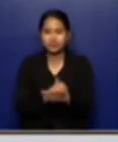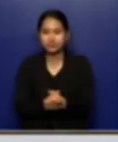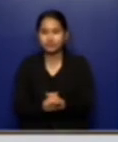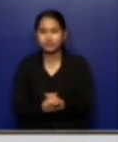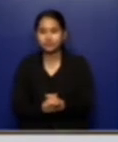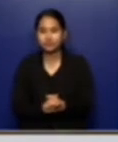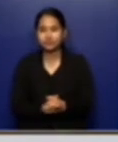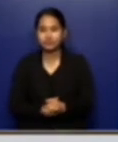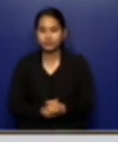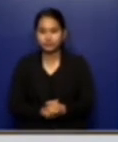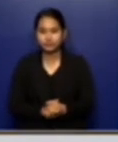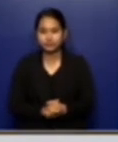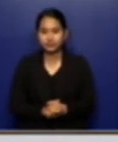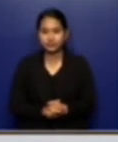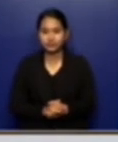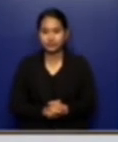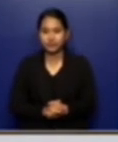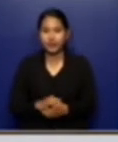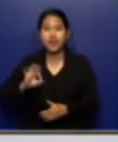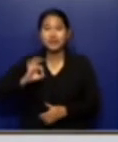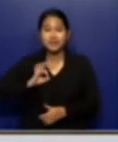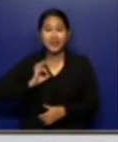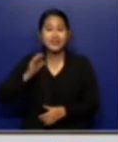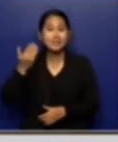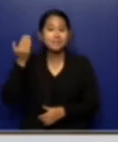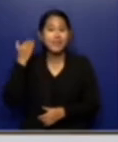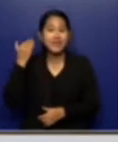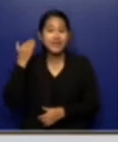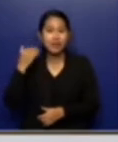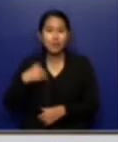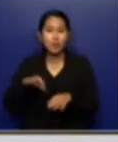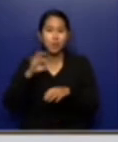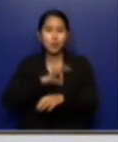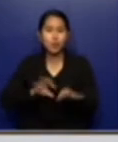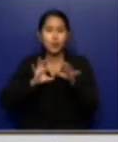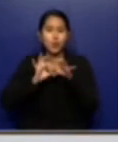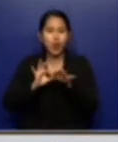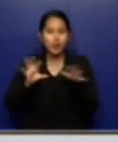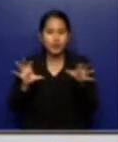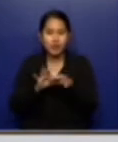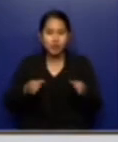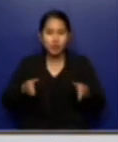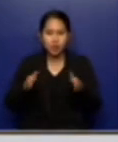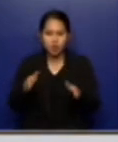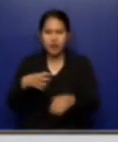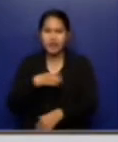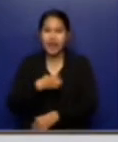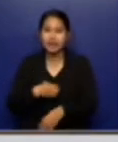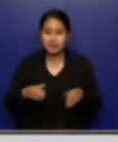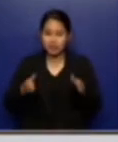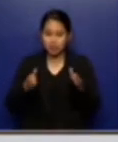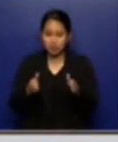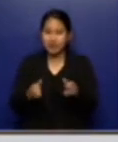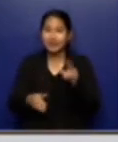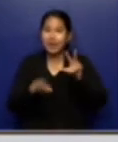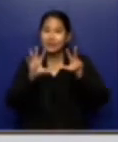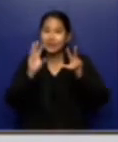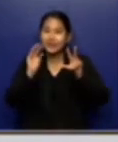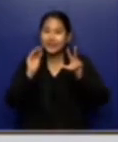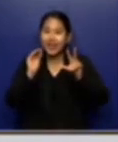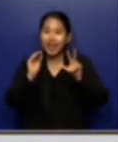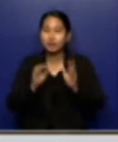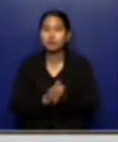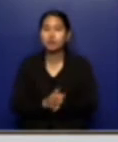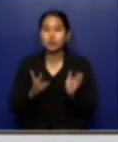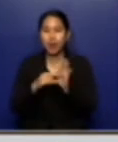านสมาชิกเมื่อสักครู่นะฮะที่เป็นห่วงเป็นใยเรื่องถนนอยากได้ถนน3ดง3ดาวอ่ะเอาเรื่องความสุจริ